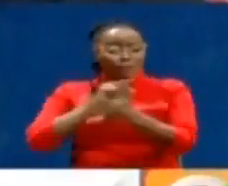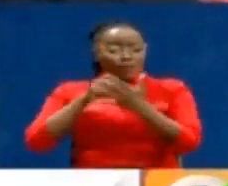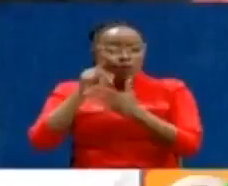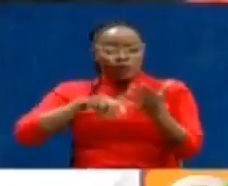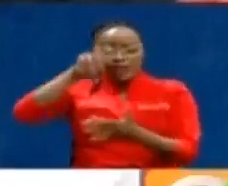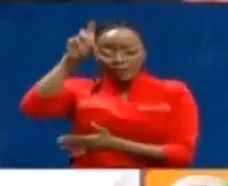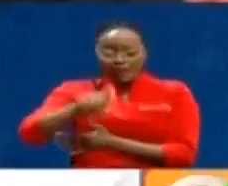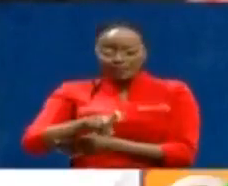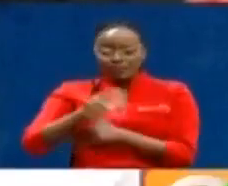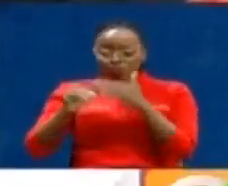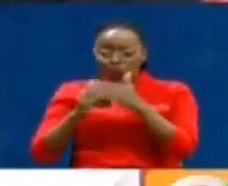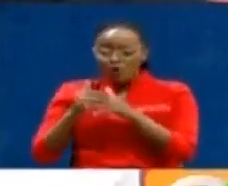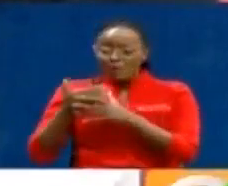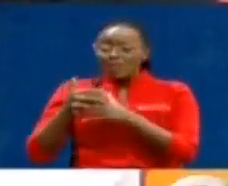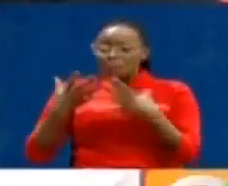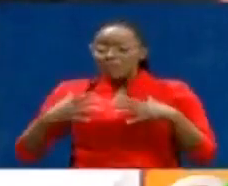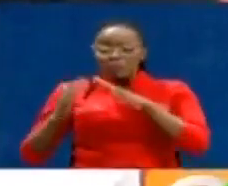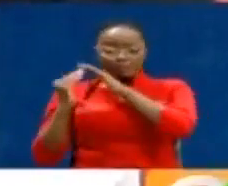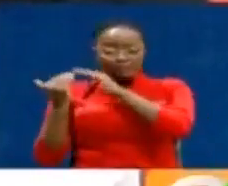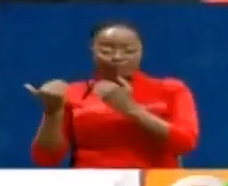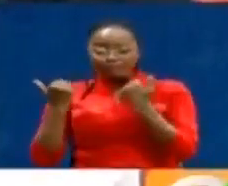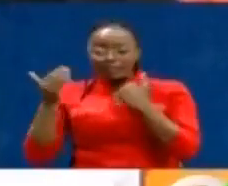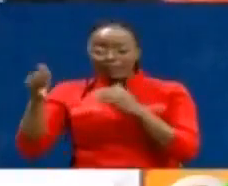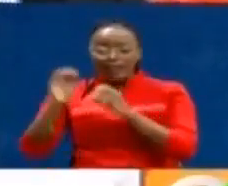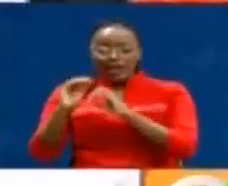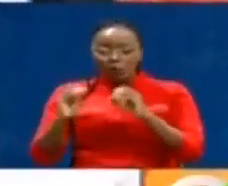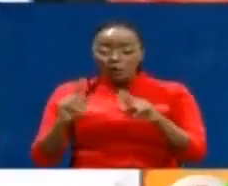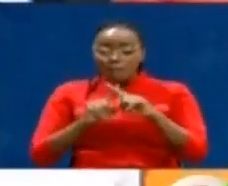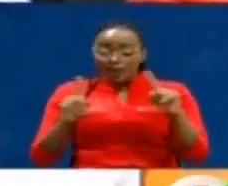haimaanishi kwamba lazima tuvilalie. Ushupavu wetu